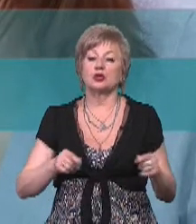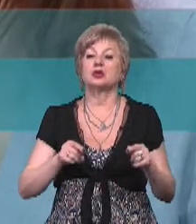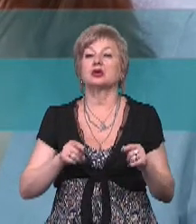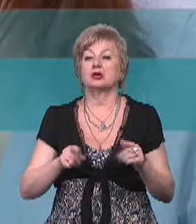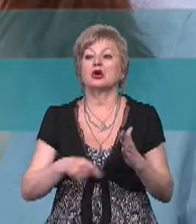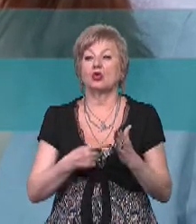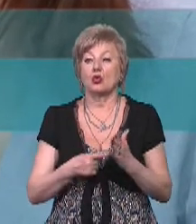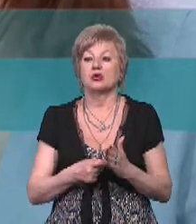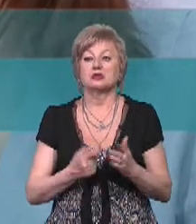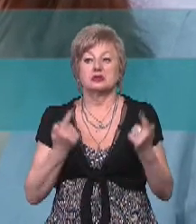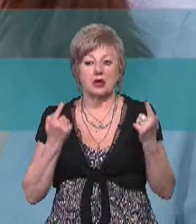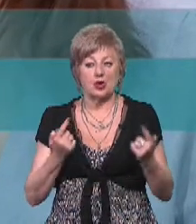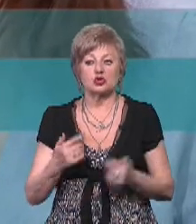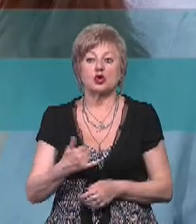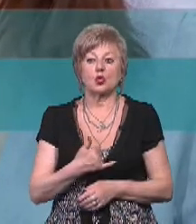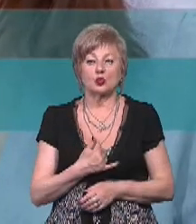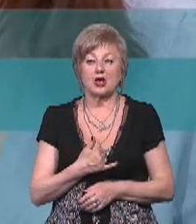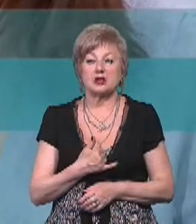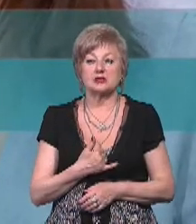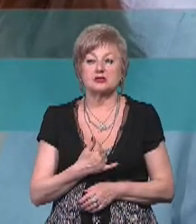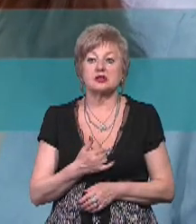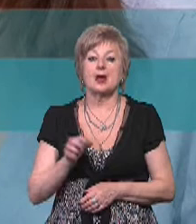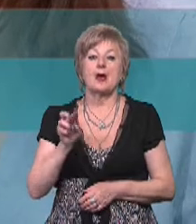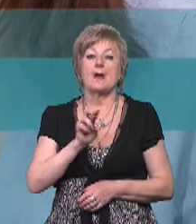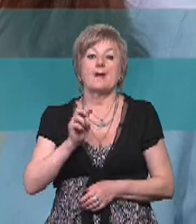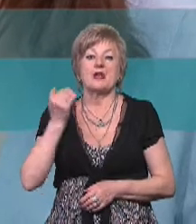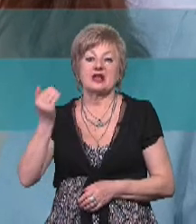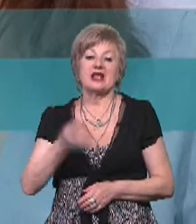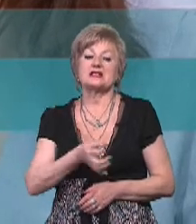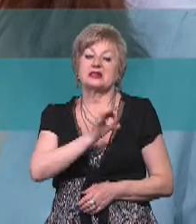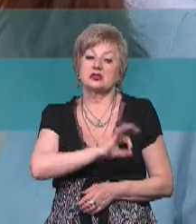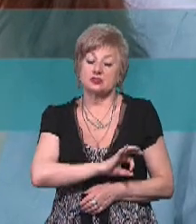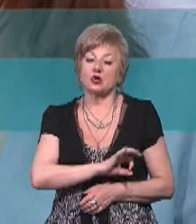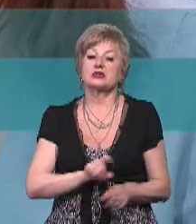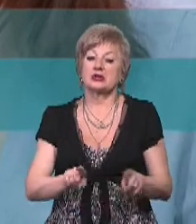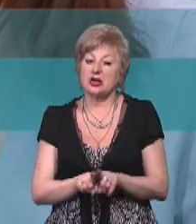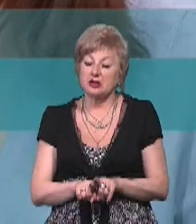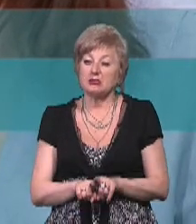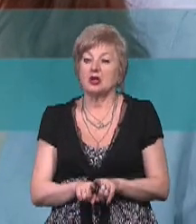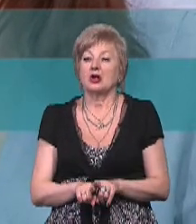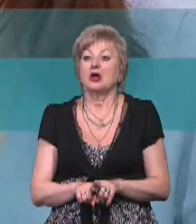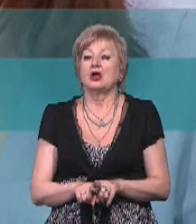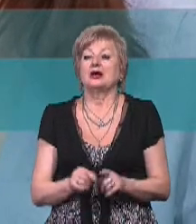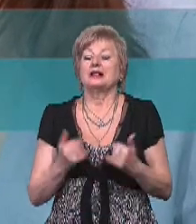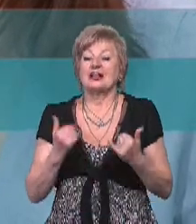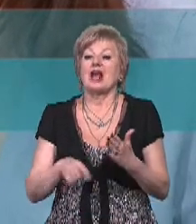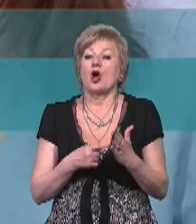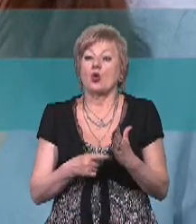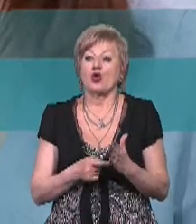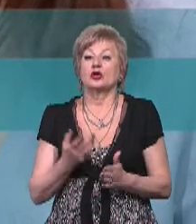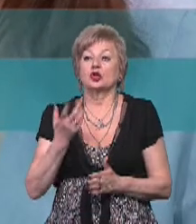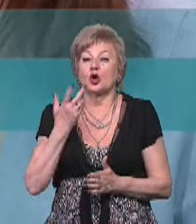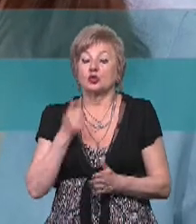обласного значення, тому що у нас лише Бердянськ скористався даною процедурою, тому що для міста, коли